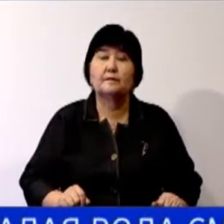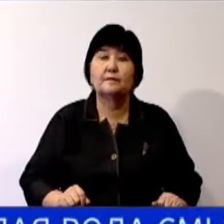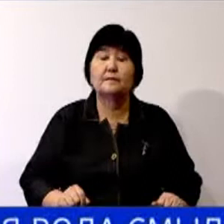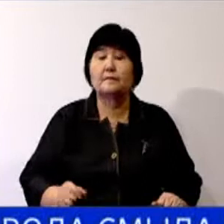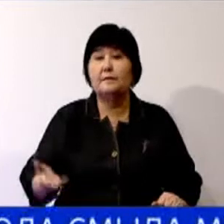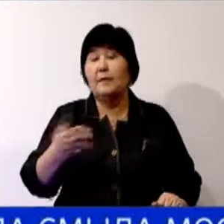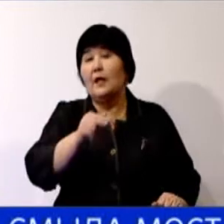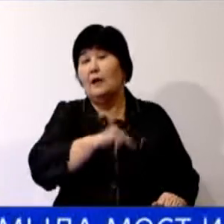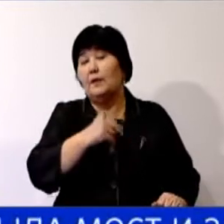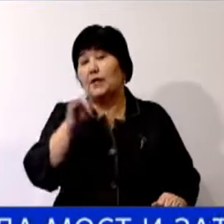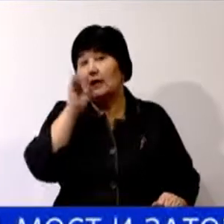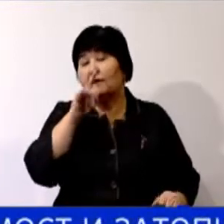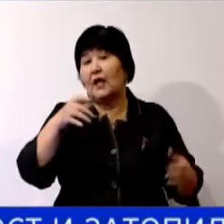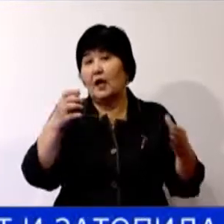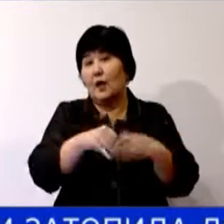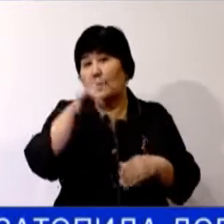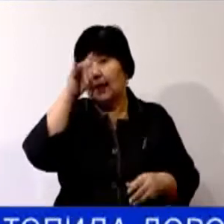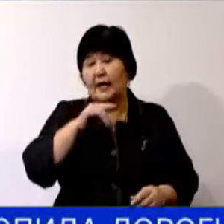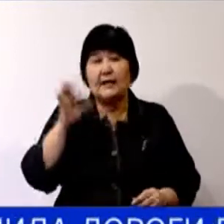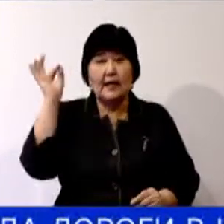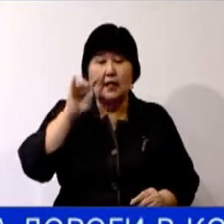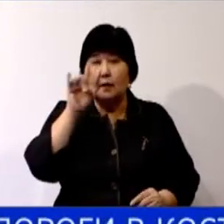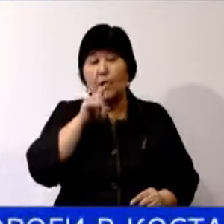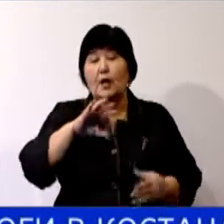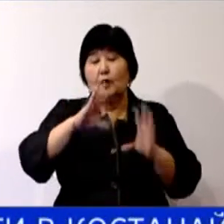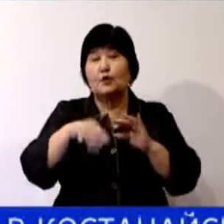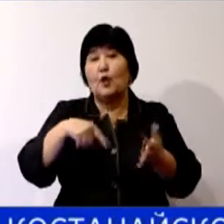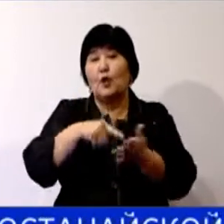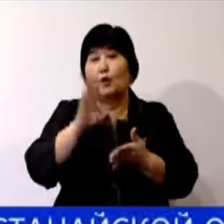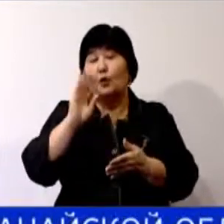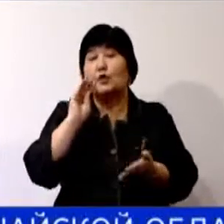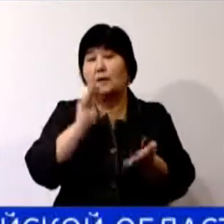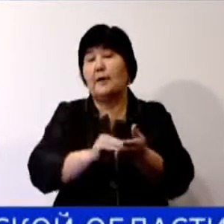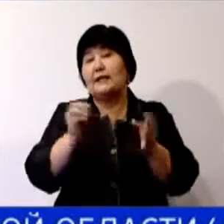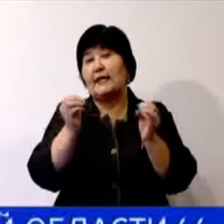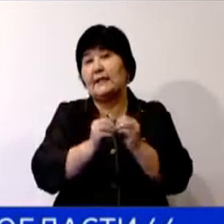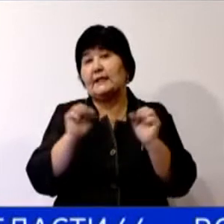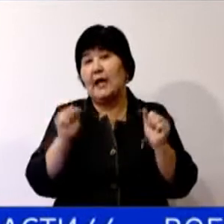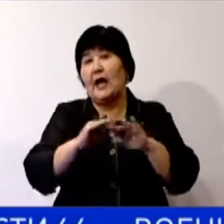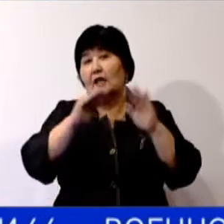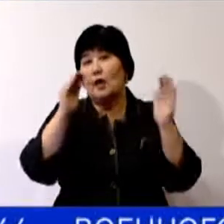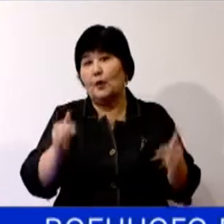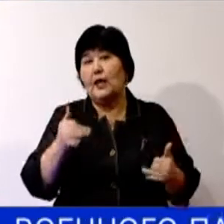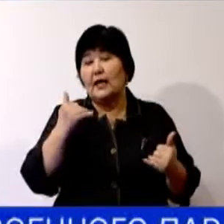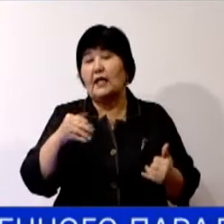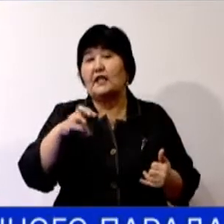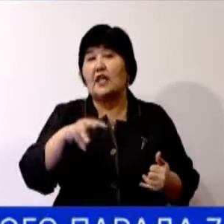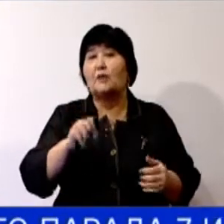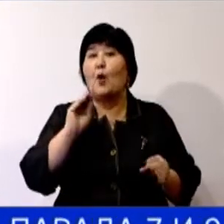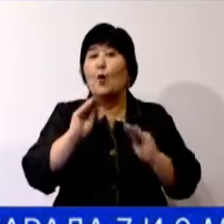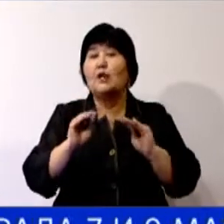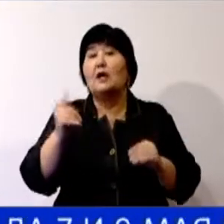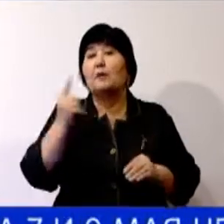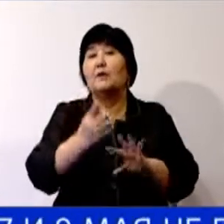Мы поработали с нефтяной компанией «Казгермнай». В результате в город будет поставлено 10 холодильных установок и термоустановки. В